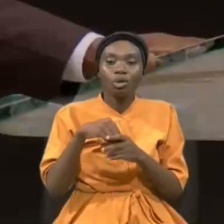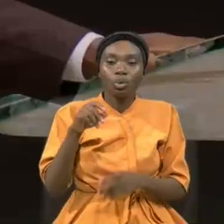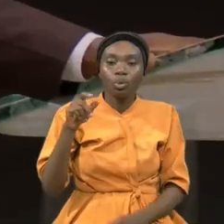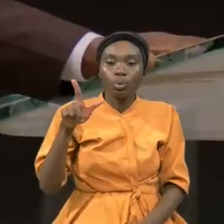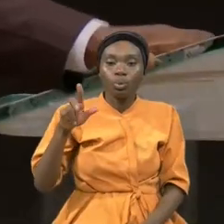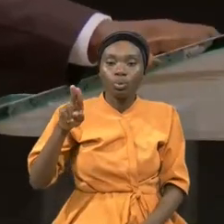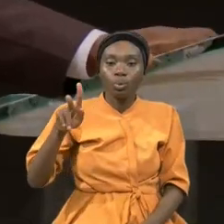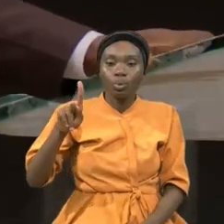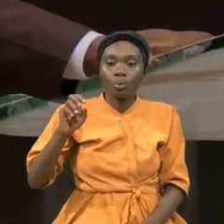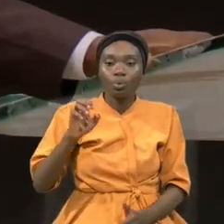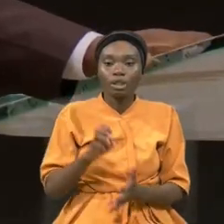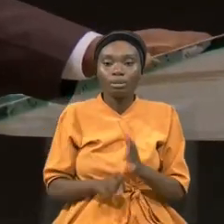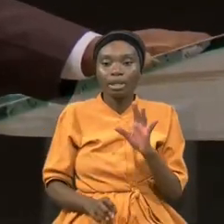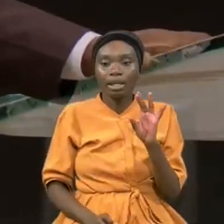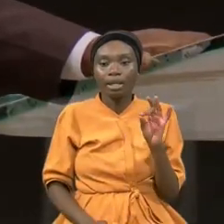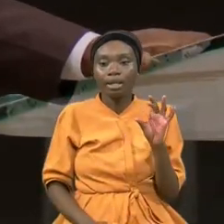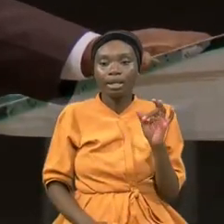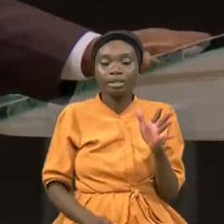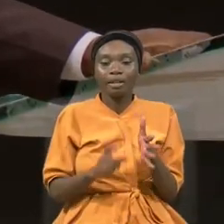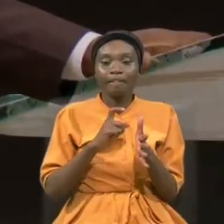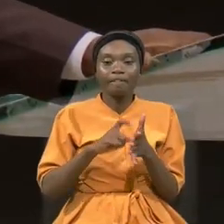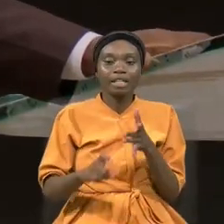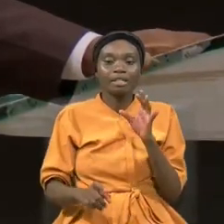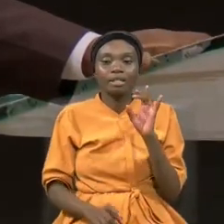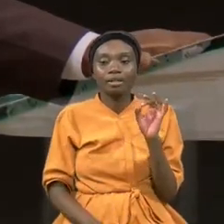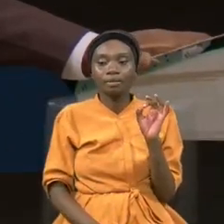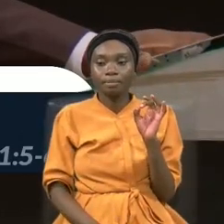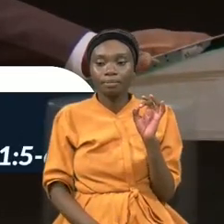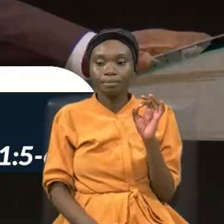Luc 18, verset 8.